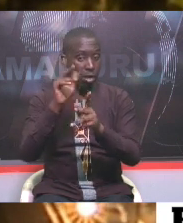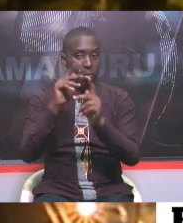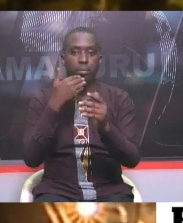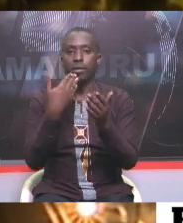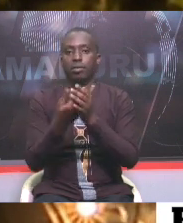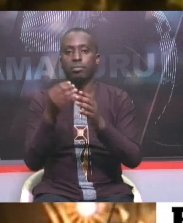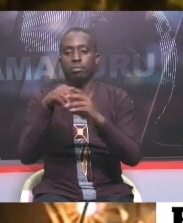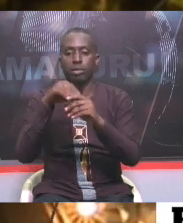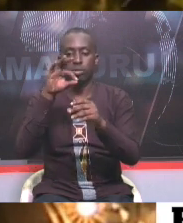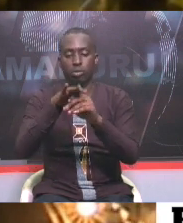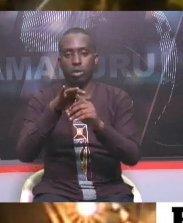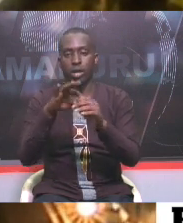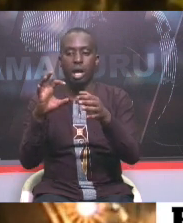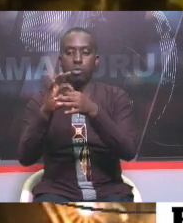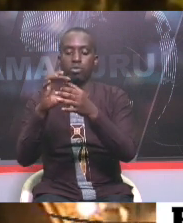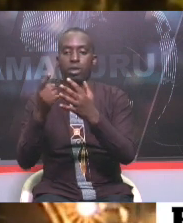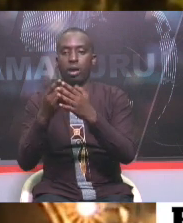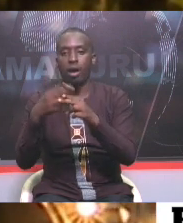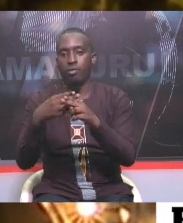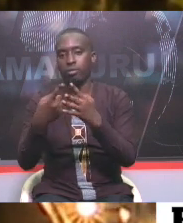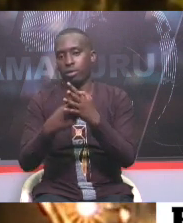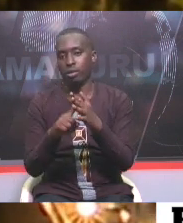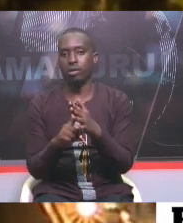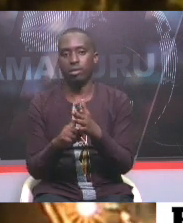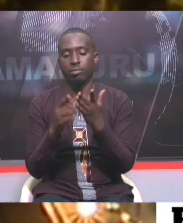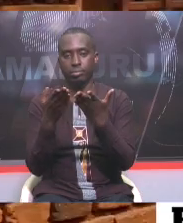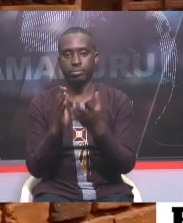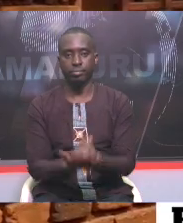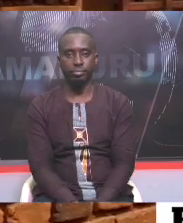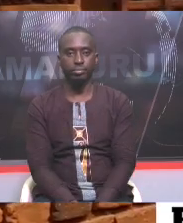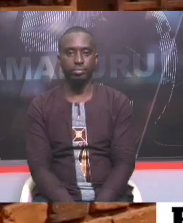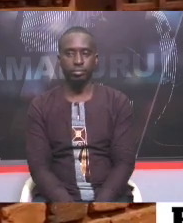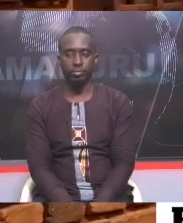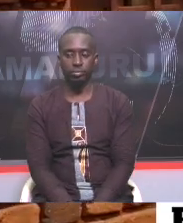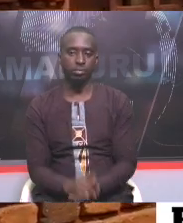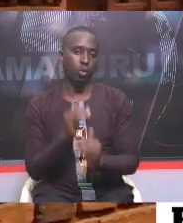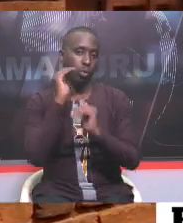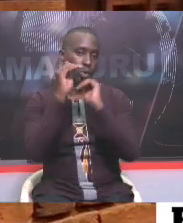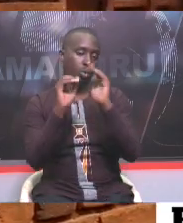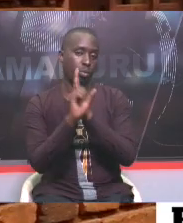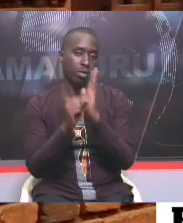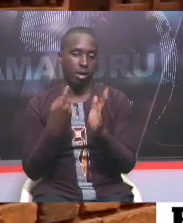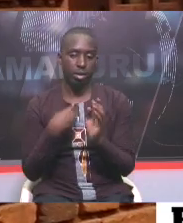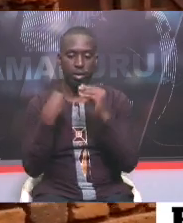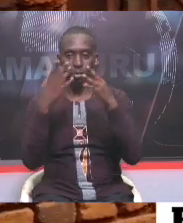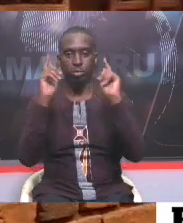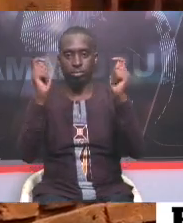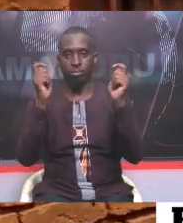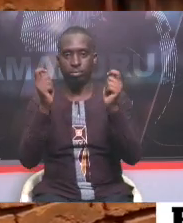mu matora y'abunzi ari hafi gutangira inkuru irambuye na Jean de Dieu Ndayisaba Ugwego kumurenge yewe nanjye nagiye gutanga